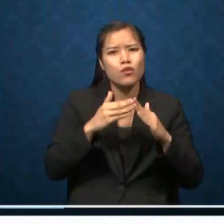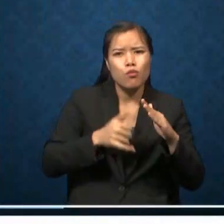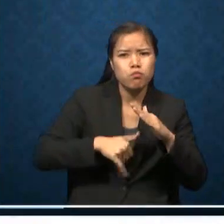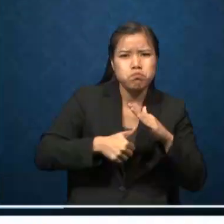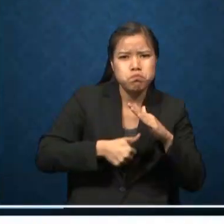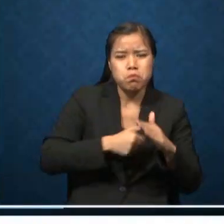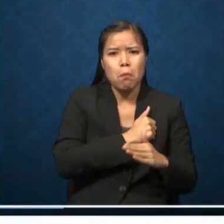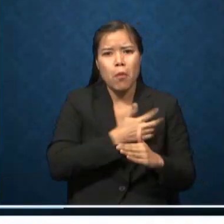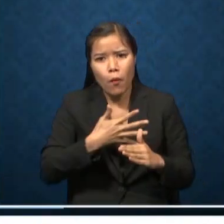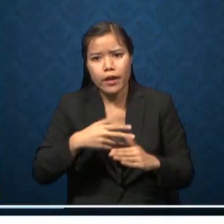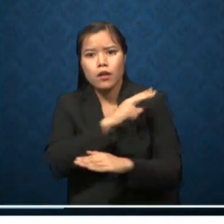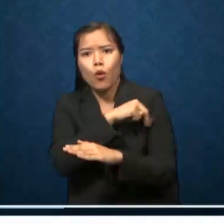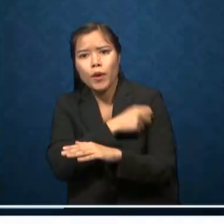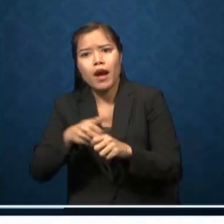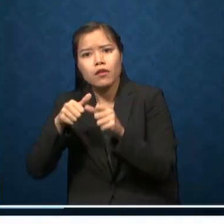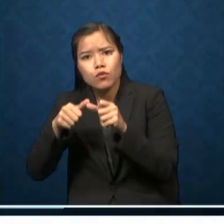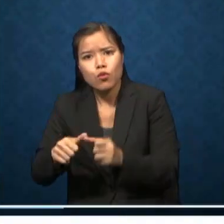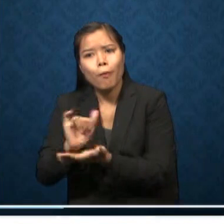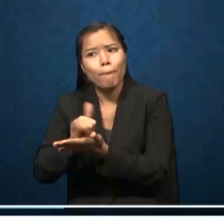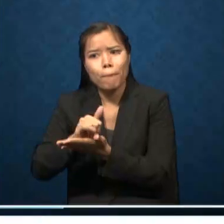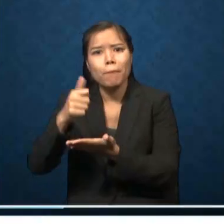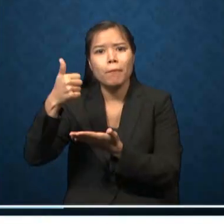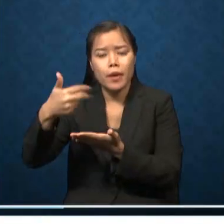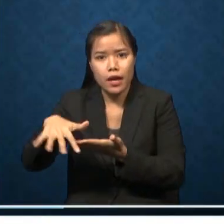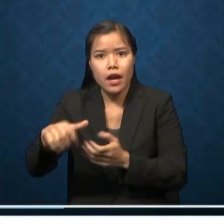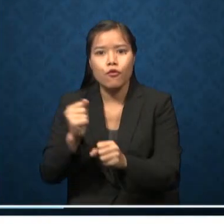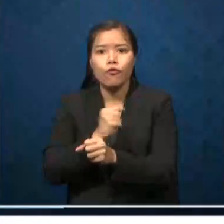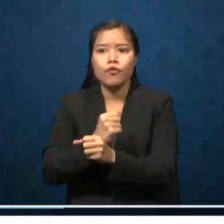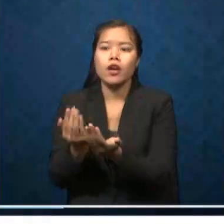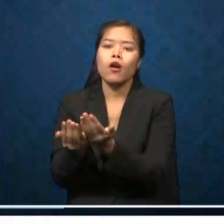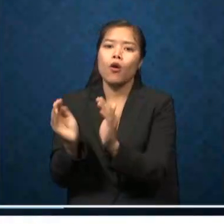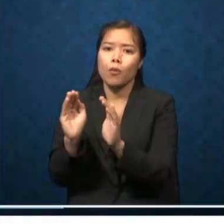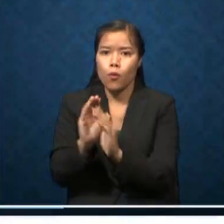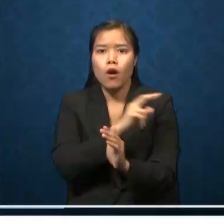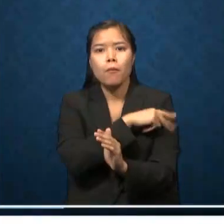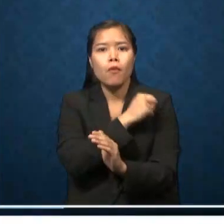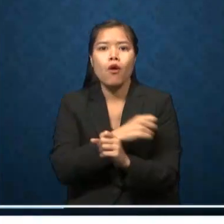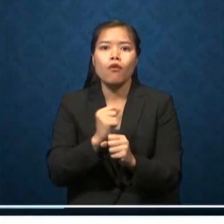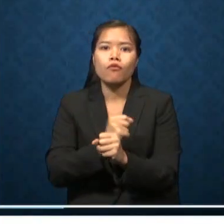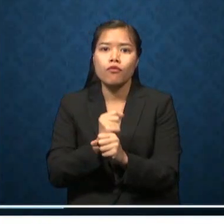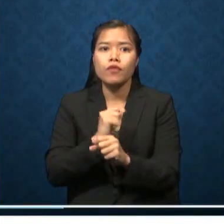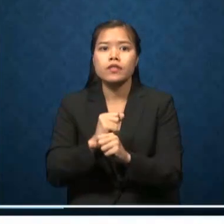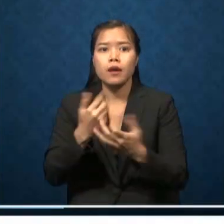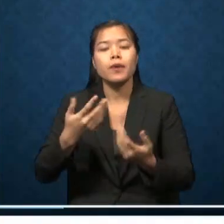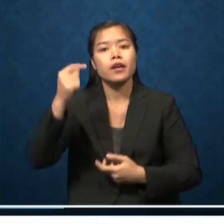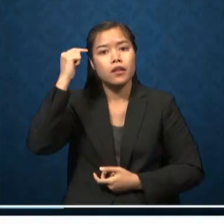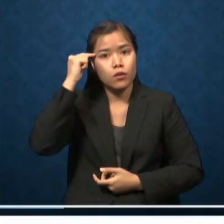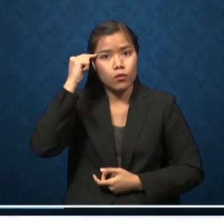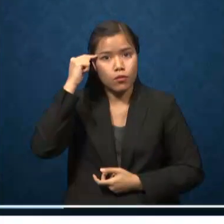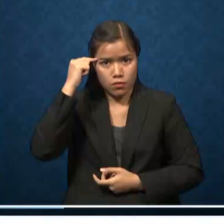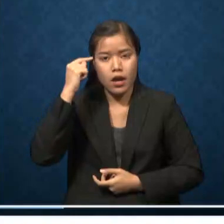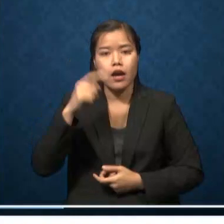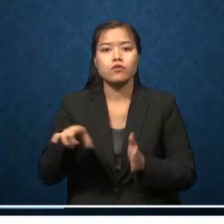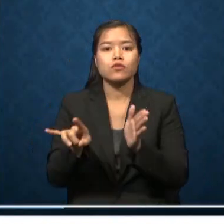ออกจากโรงพยาบาลก็ยังอยู่ไม่ได้จะฝึกทีมหมอครอบครัวหรือทีมFamily careทีมอย่างไรให้รู้ในส่วนนี้นะคะแล้วก็สุดท้ายก็คือประคับ